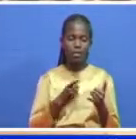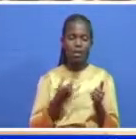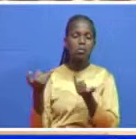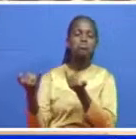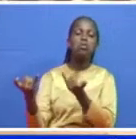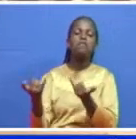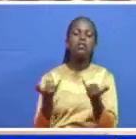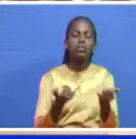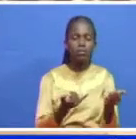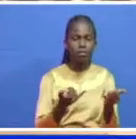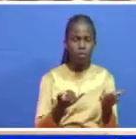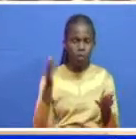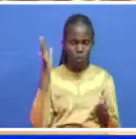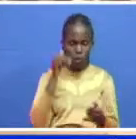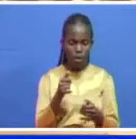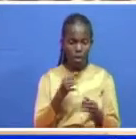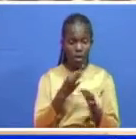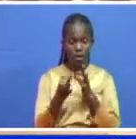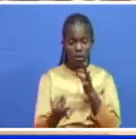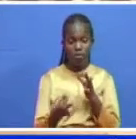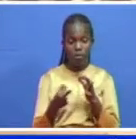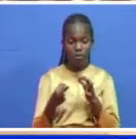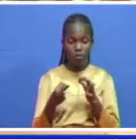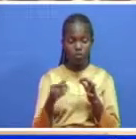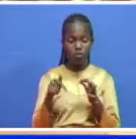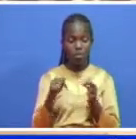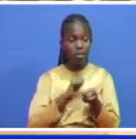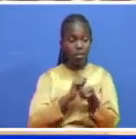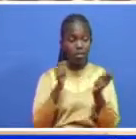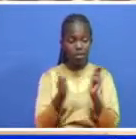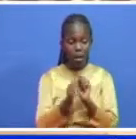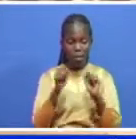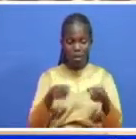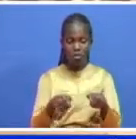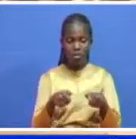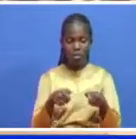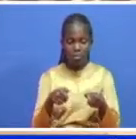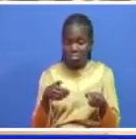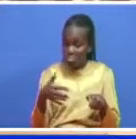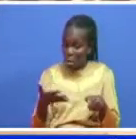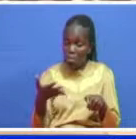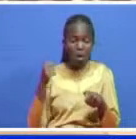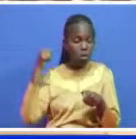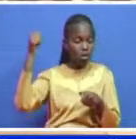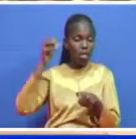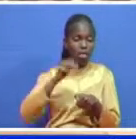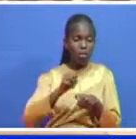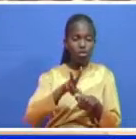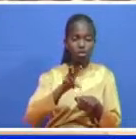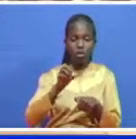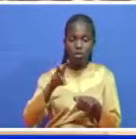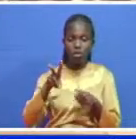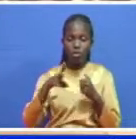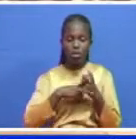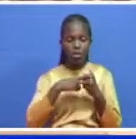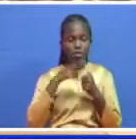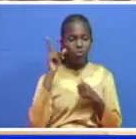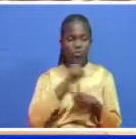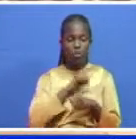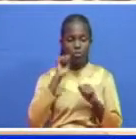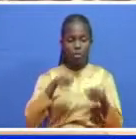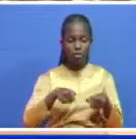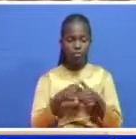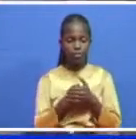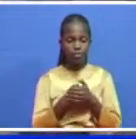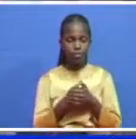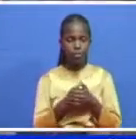guruni mezi. Tuka pinduka, tuka asia siyo tu wadhi ngalikuwe la mai. Siyaza siyo siya 2027 ni siyadhela. Nuni mezi mukamba asia tu dhingalikuwe madhi